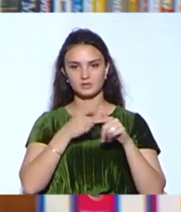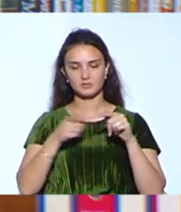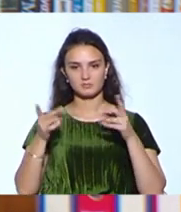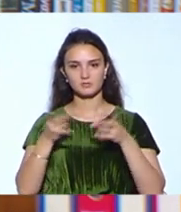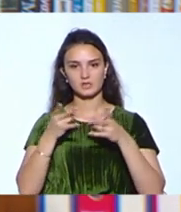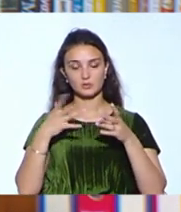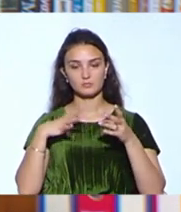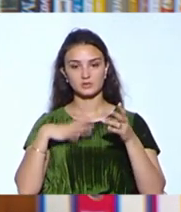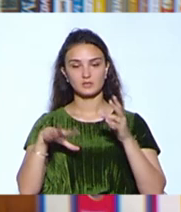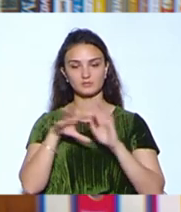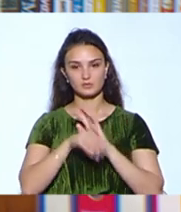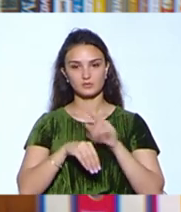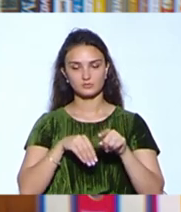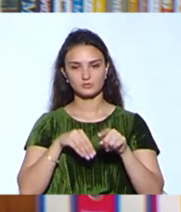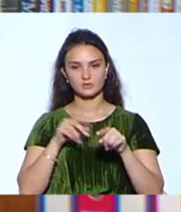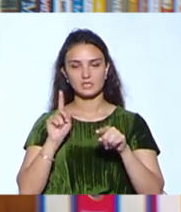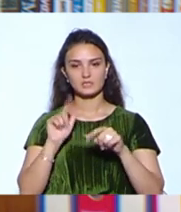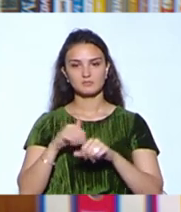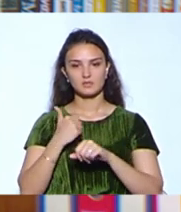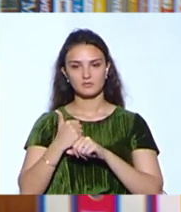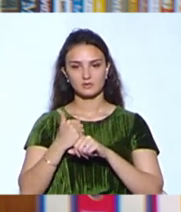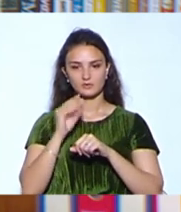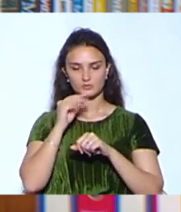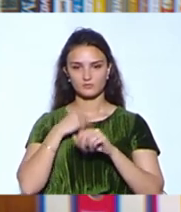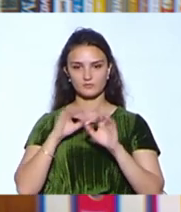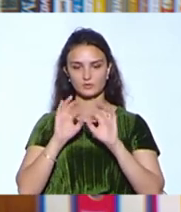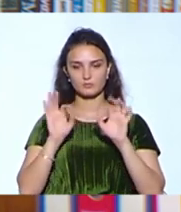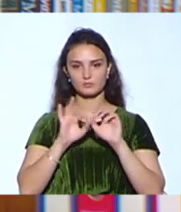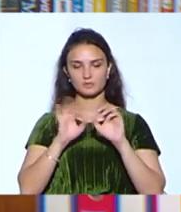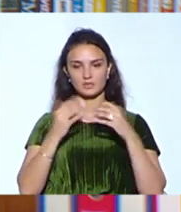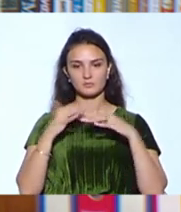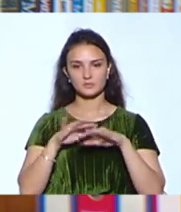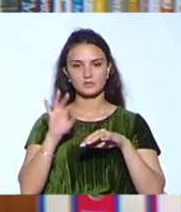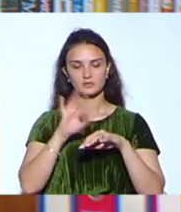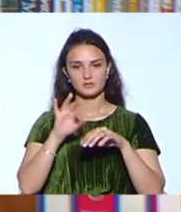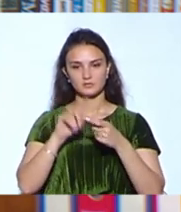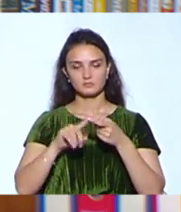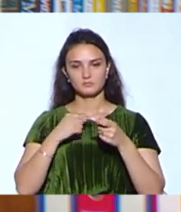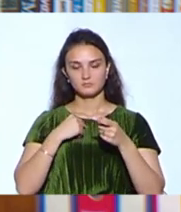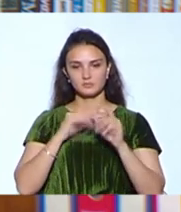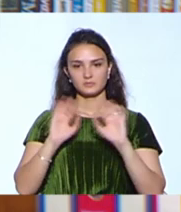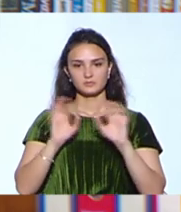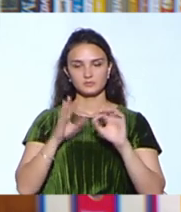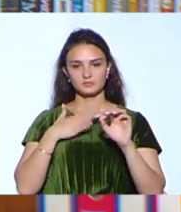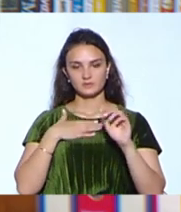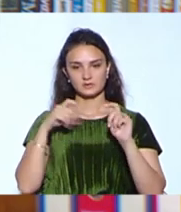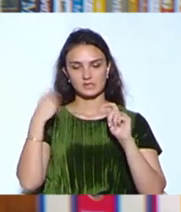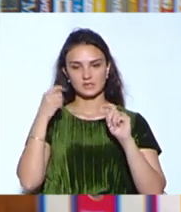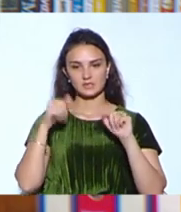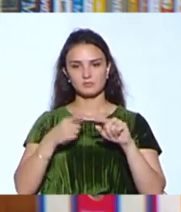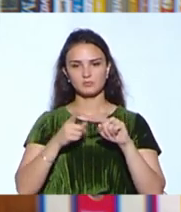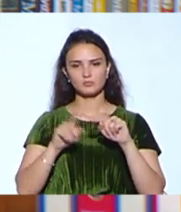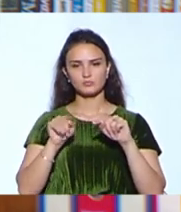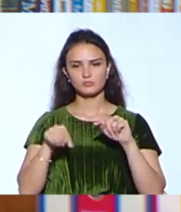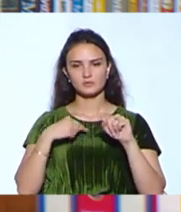მიმდინარეობს საქართველოში. რაც მთავარია, როდესაც ჩვენ ლაპარაკობთ ადაპტაციაზე, მე მხედველობაში მაქვს ჩვენი გადაცემა, იმიტომ რომ